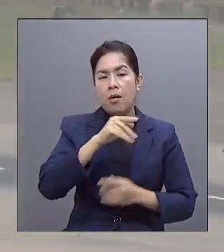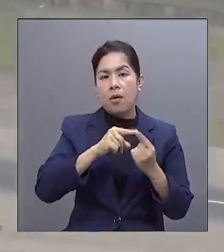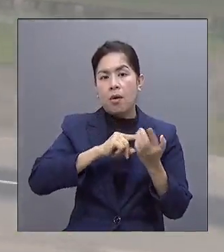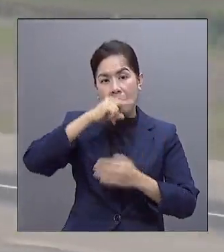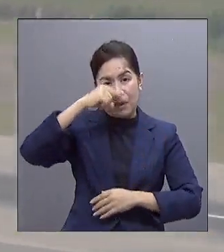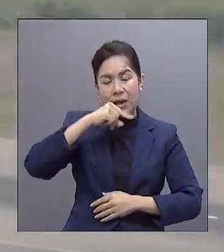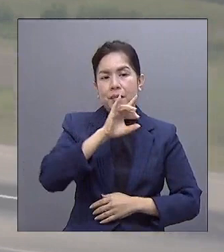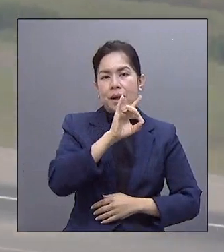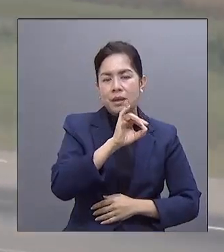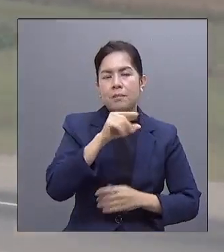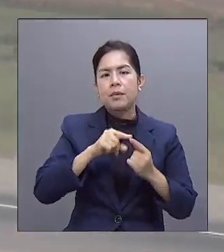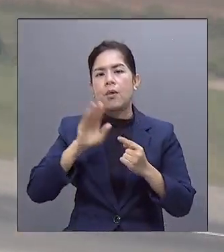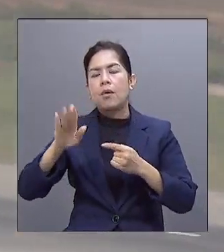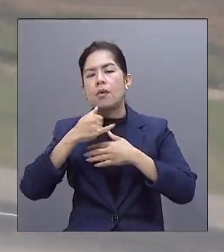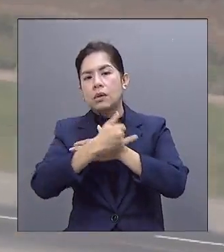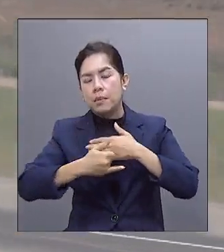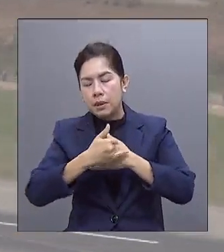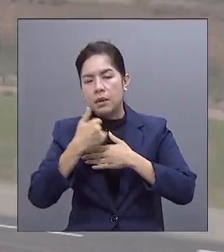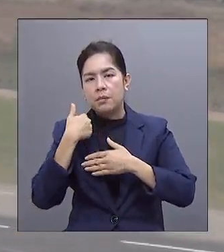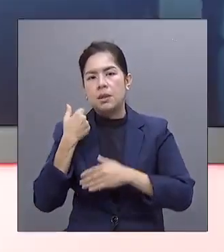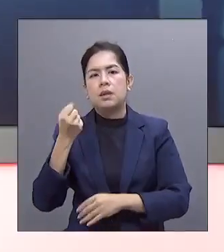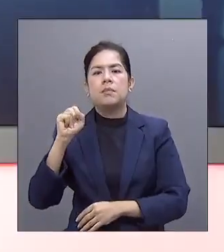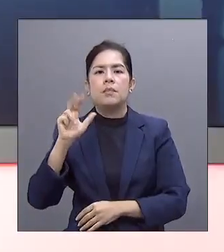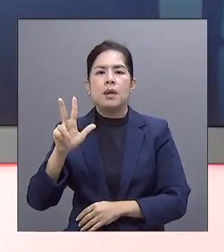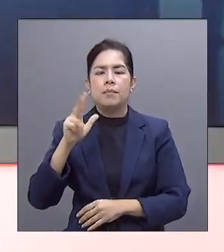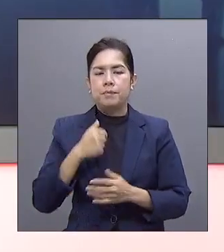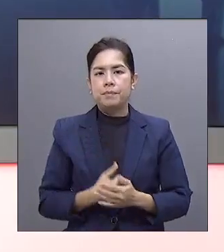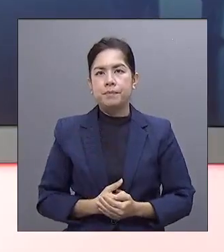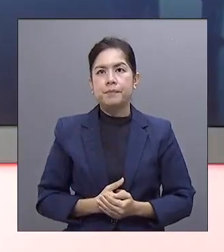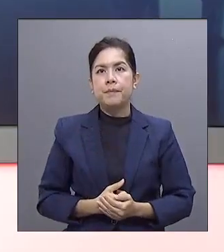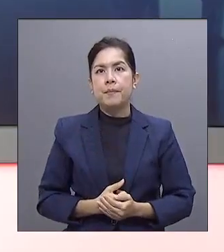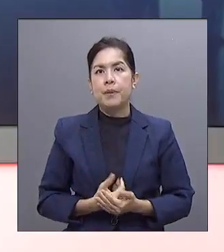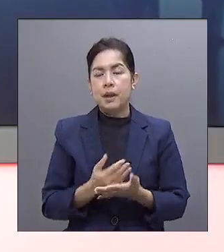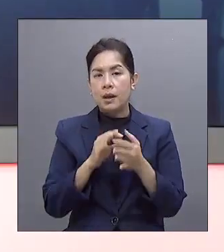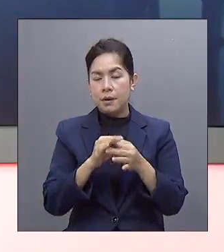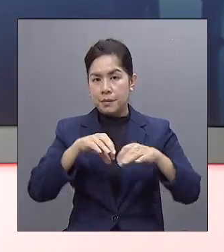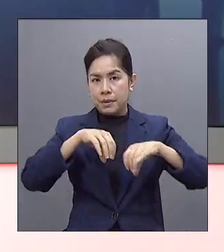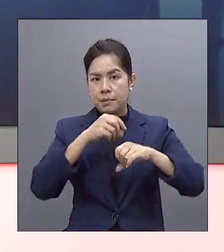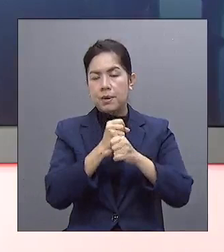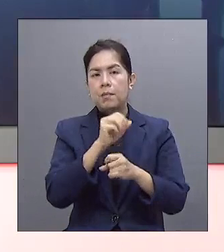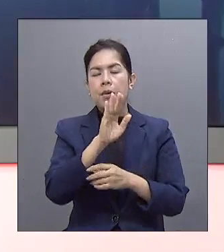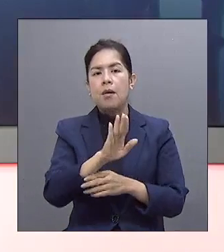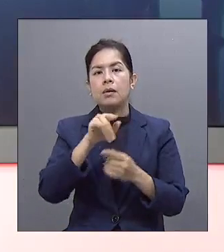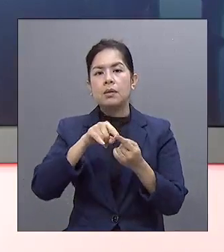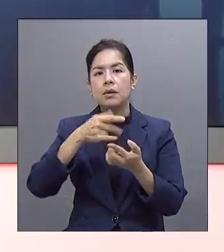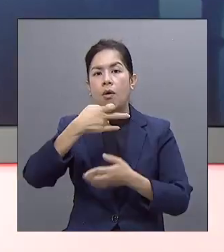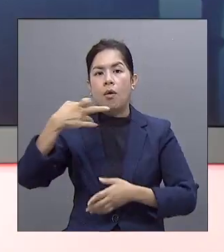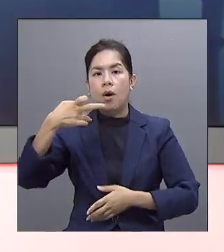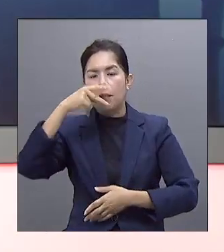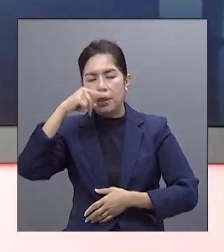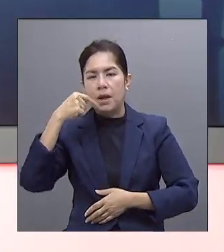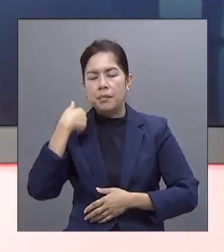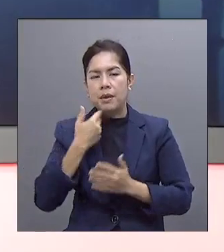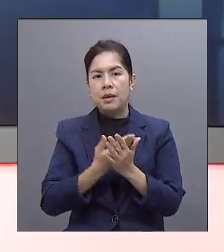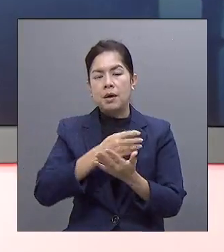เส้นทางการบินระหว่างประเทศ 13เส้นทางด้วยกันค่ะในการดำเนินธุรกิจของการบินไทยนะคะถ้าหากว่าทุนหมุน